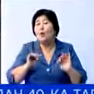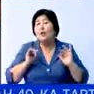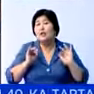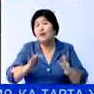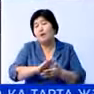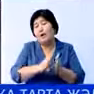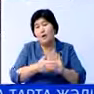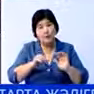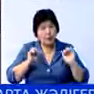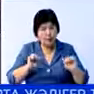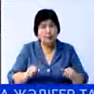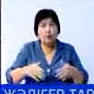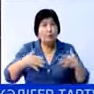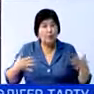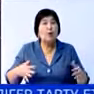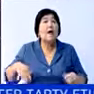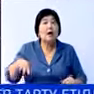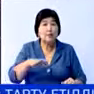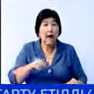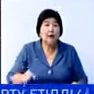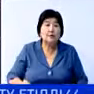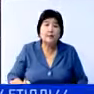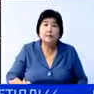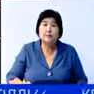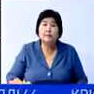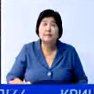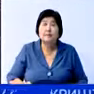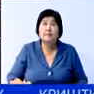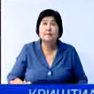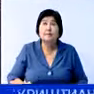қалыптастыруға мүмкіндік мол аймақ. Еламан Жаматов, Досхан Сәтбай, Қызылорда телеарнасы.